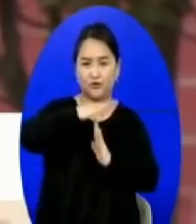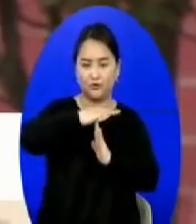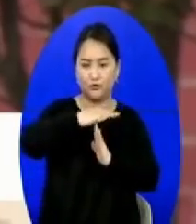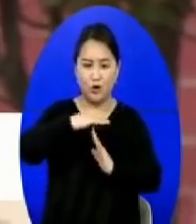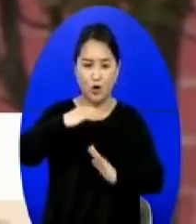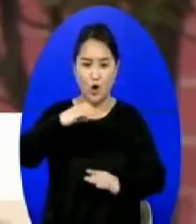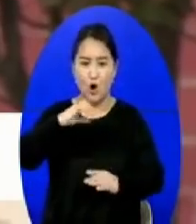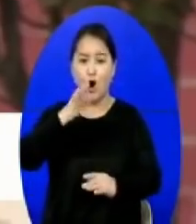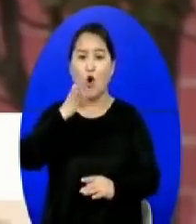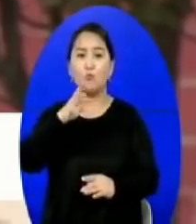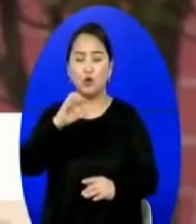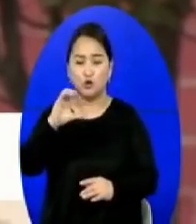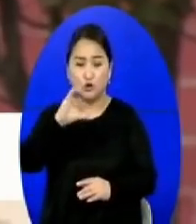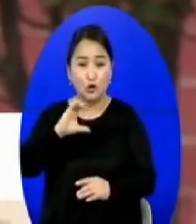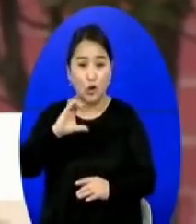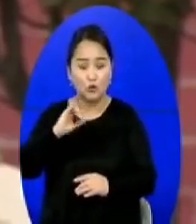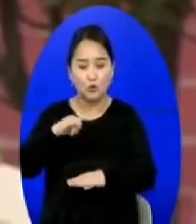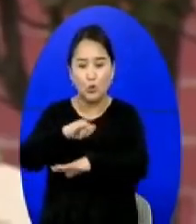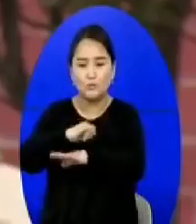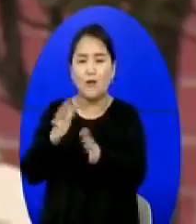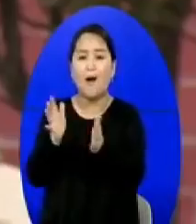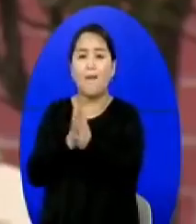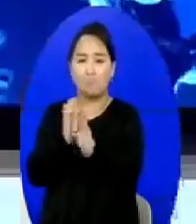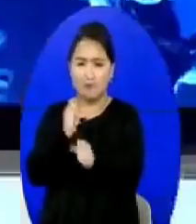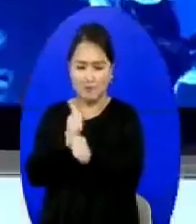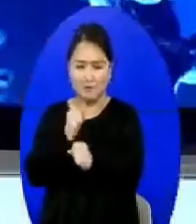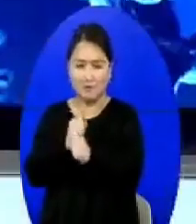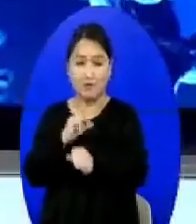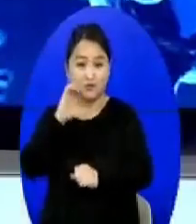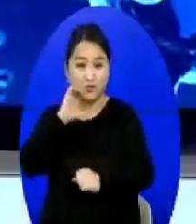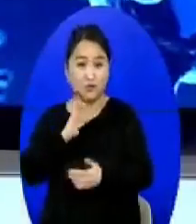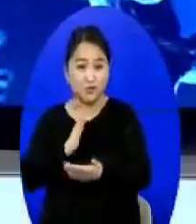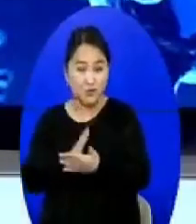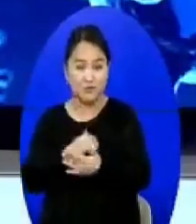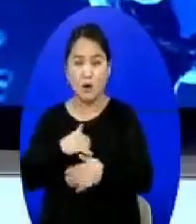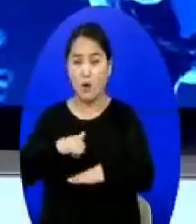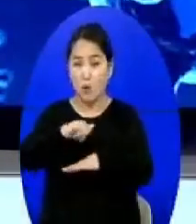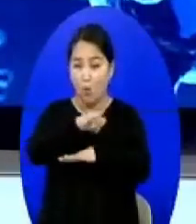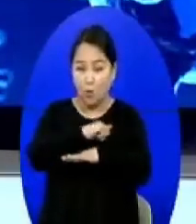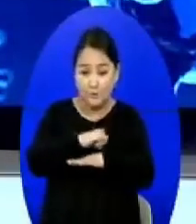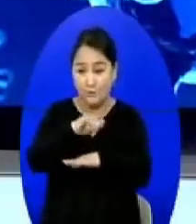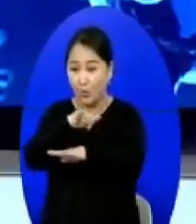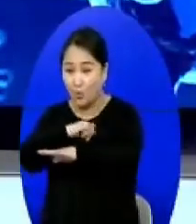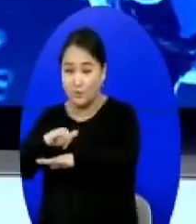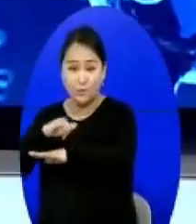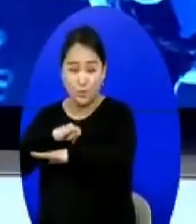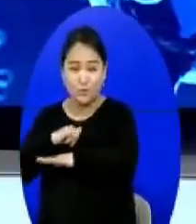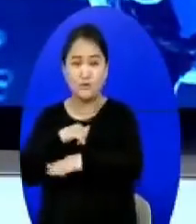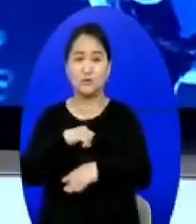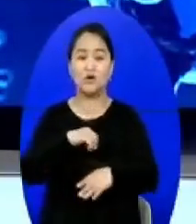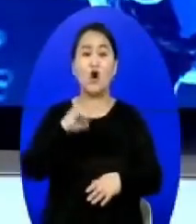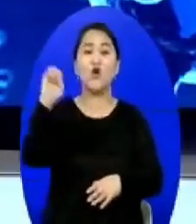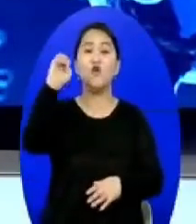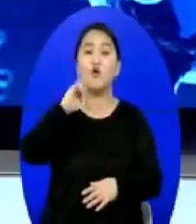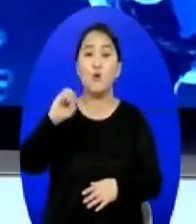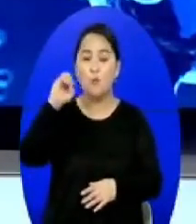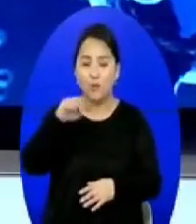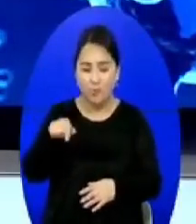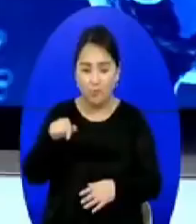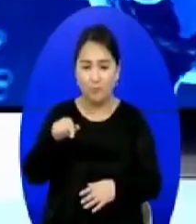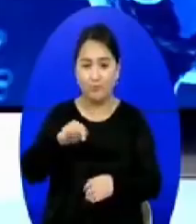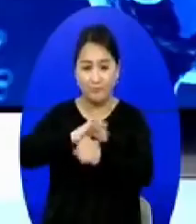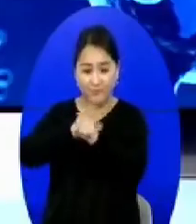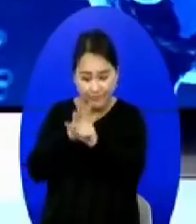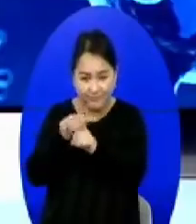хамтран ажиллах сонирхолтой байгаа гэдгээ илэрхийллээ. За, улс улсаар навч үзвэл Европ төвд COVID-19-ийн голомтод бүс болоод